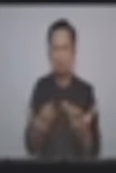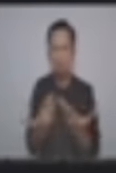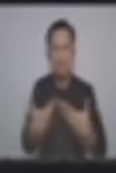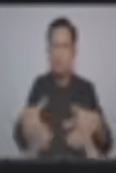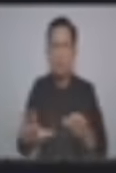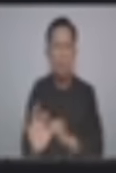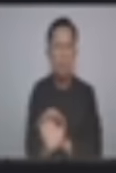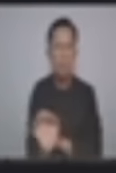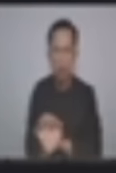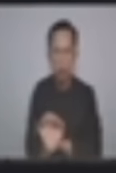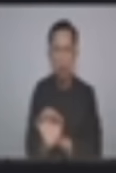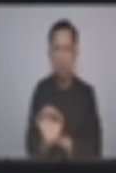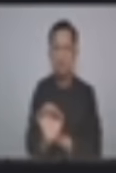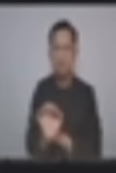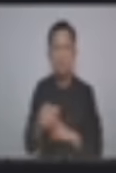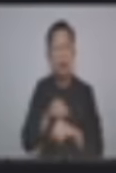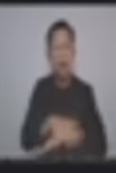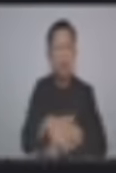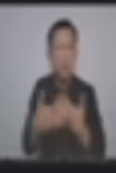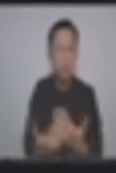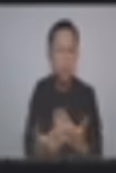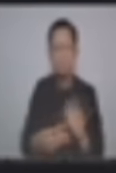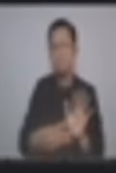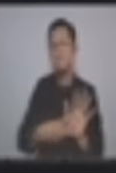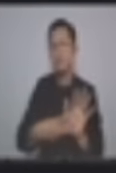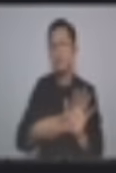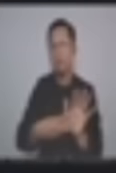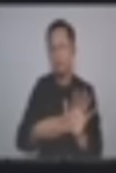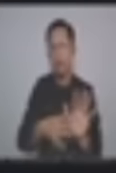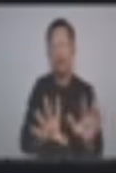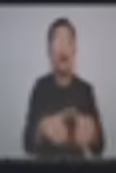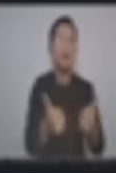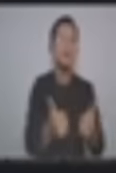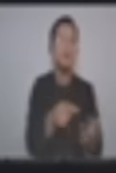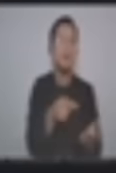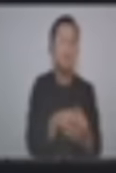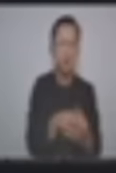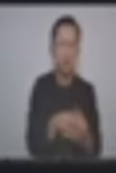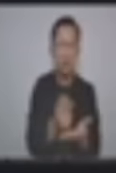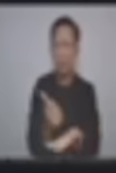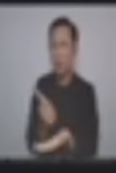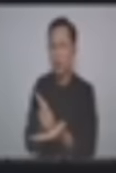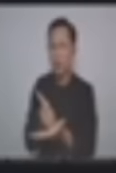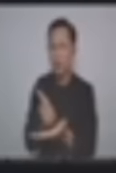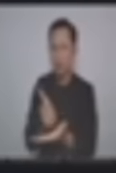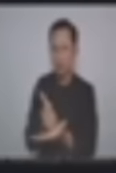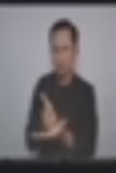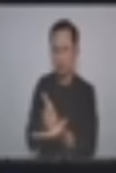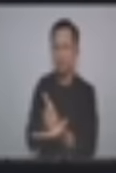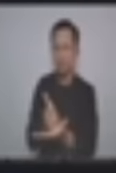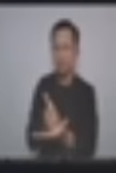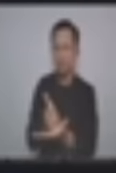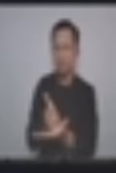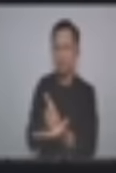hal demikian dapat menimbulkan persoalan yang berkaitan dengan memengaruhi hasil pemilu padahal idealnya dalam batas pendalaran